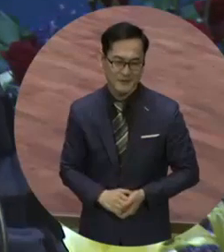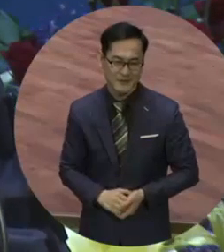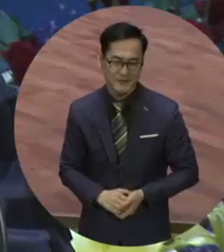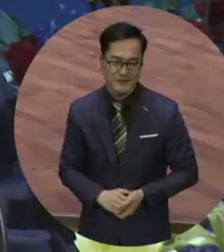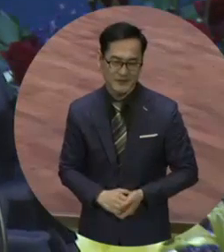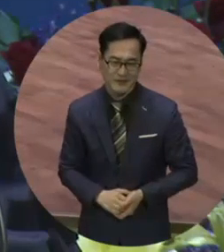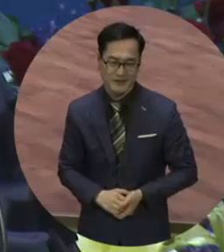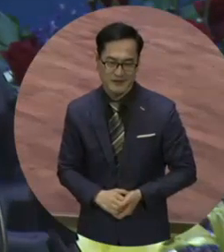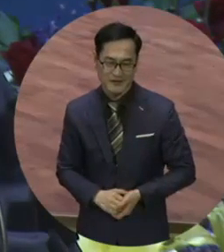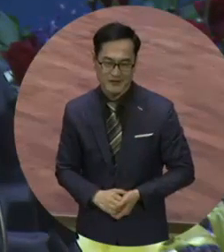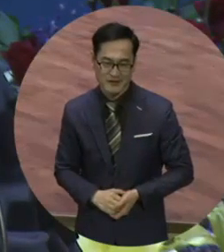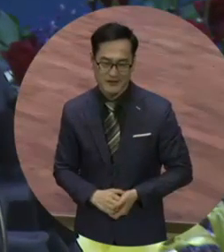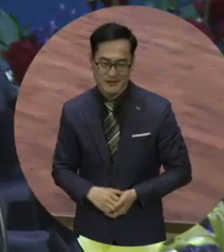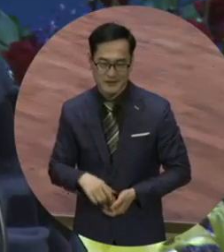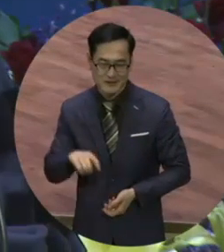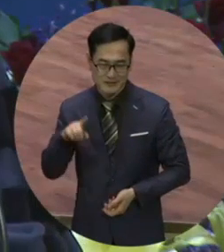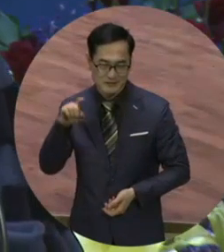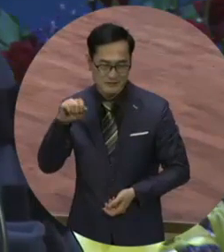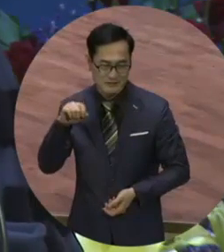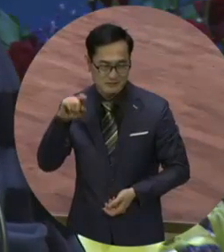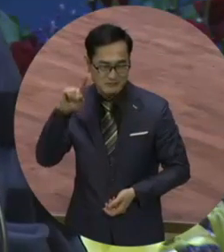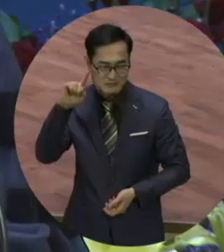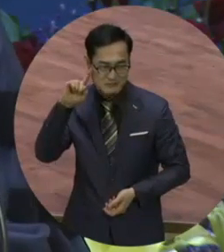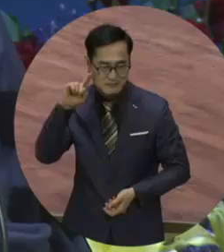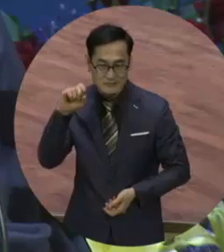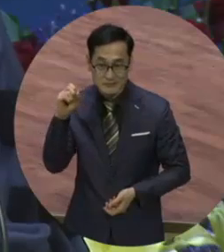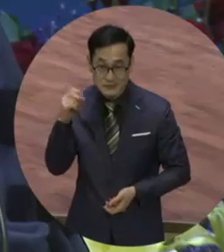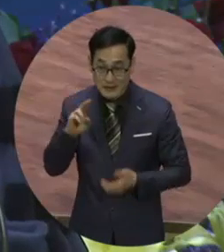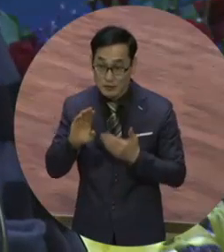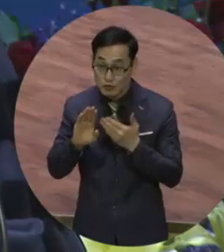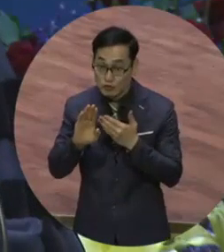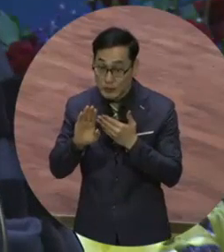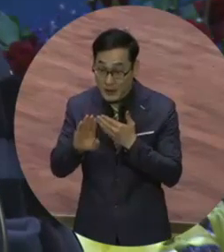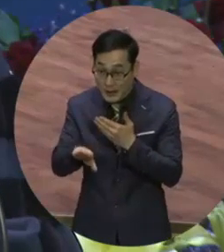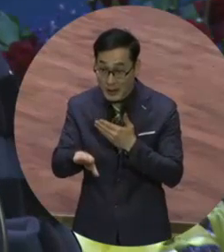의약 말짱 흔들이. 또다시 돌아오가.